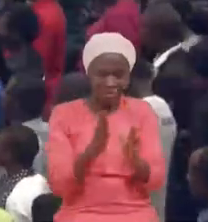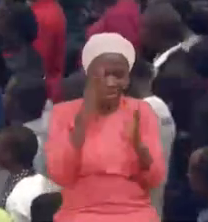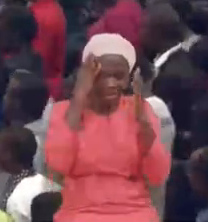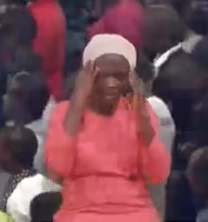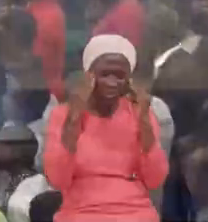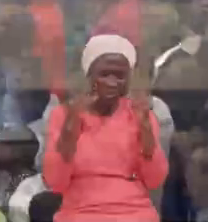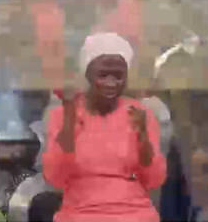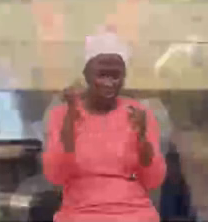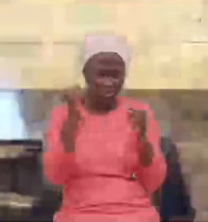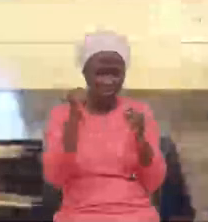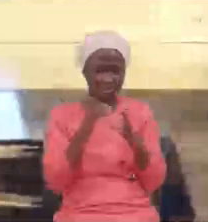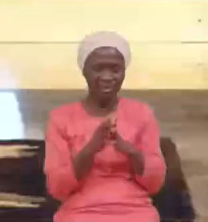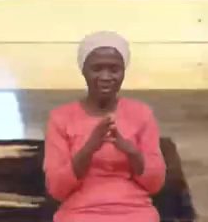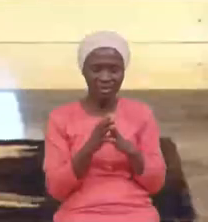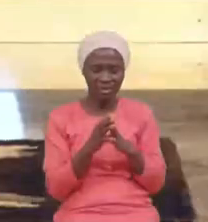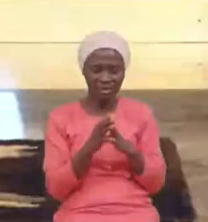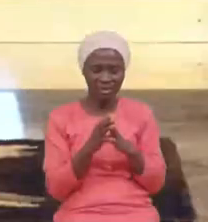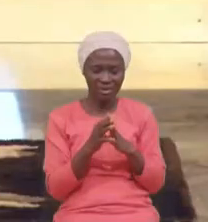dans vos expériences chrétiennes.